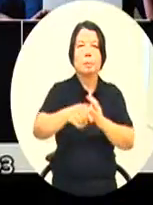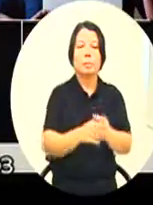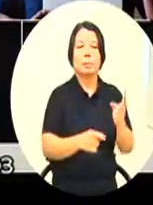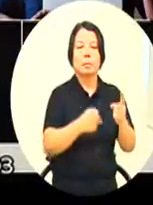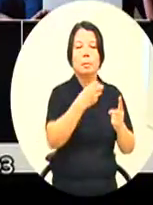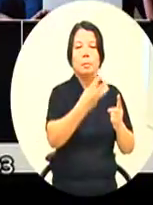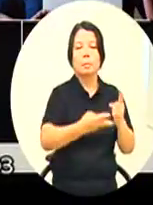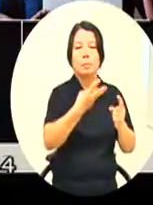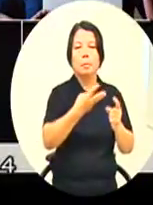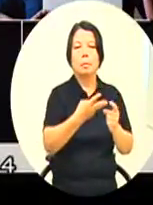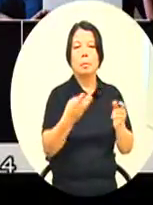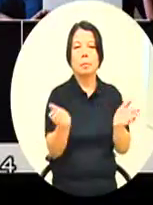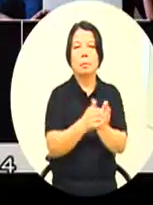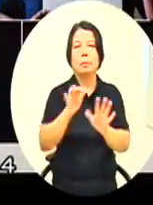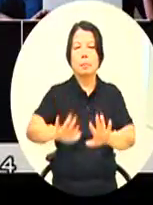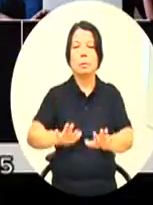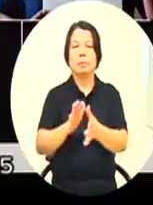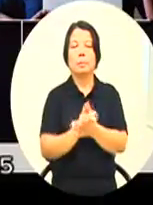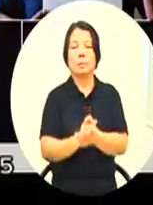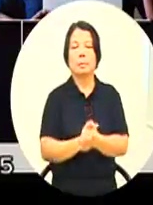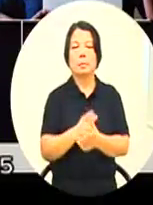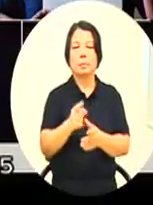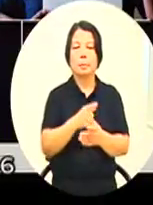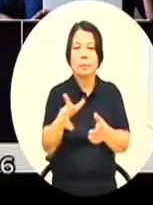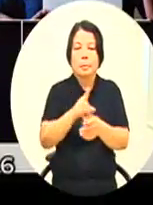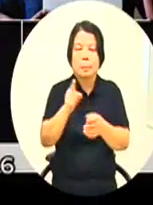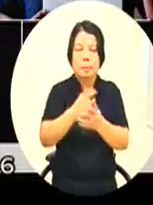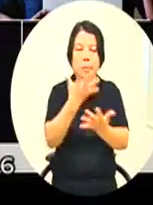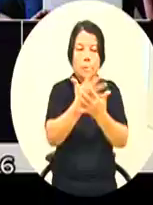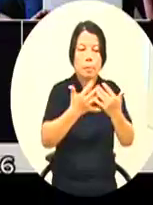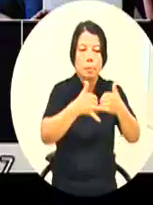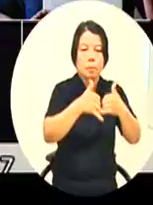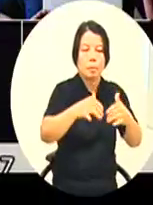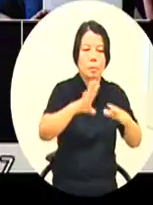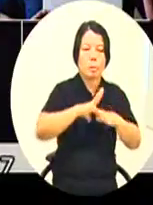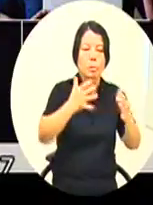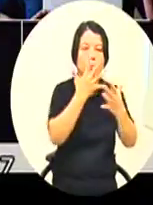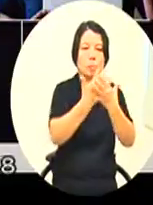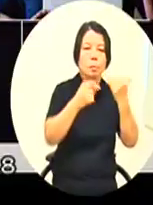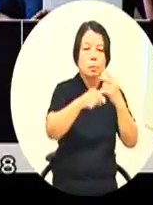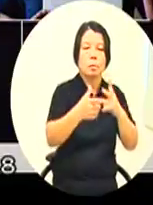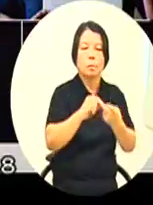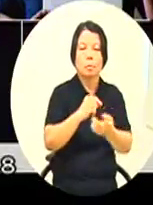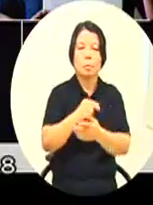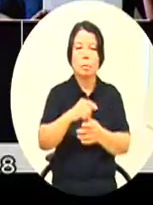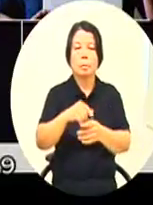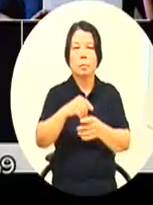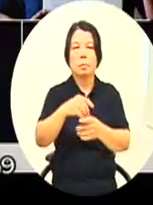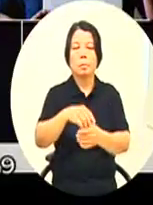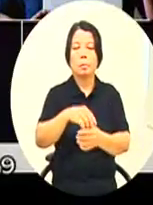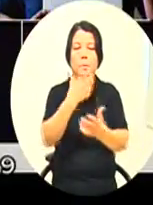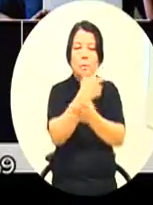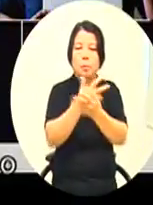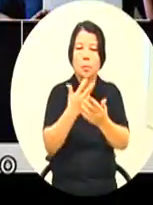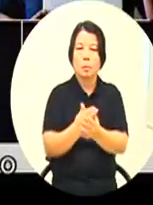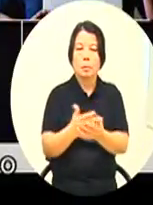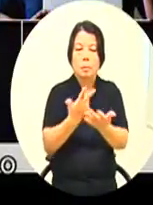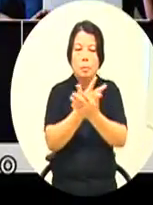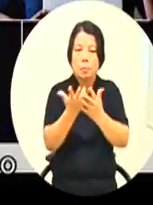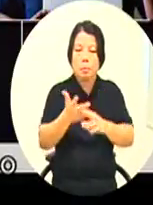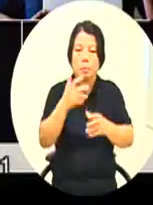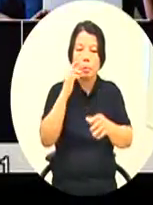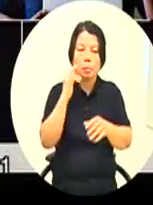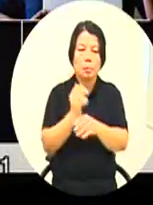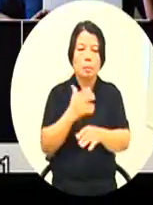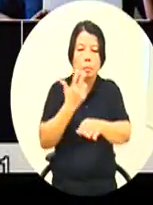103年到现在哦，其实我们透过官网跟国际网络平台来甄选艺术创作者哦，那我们希